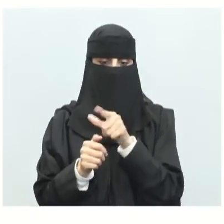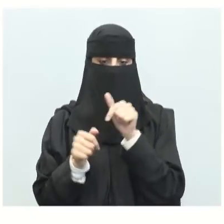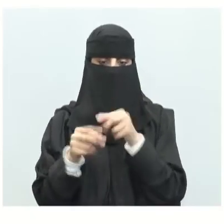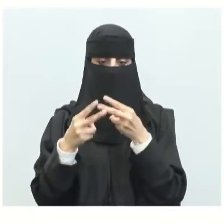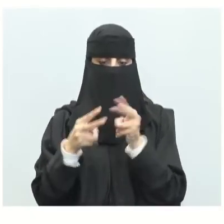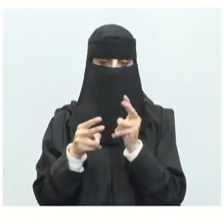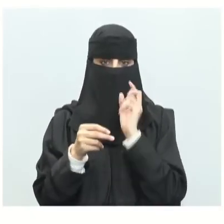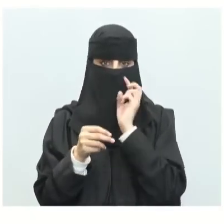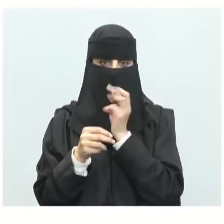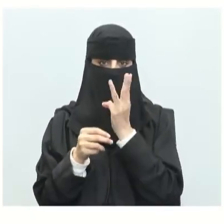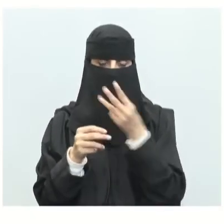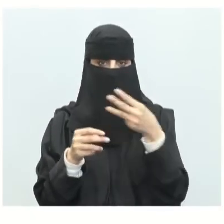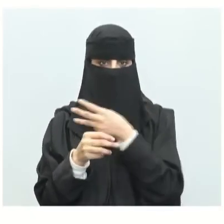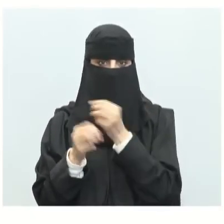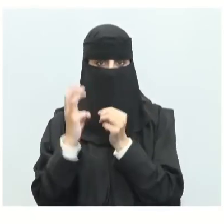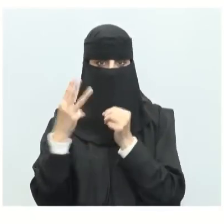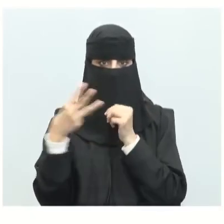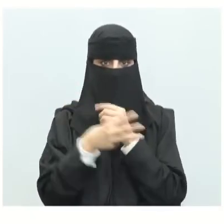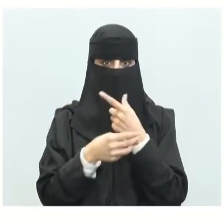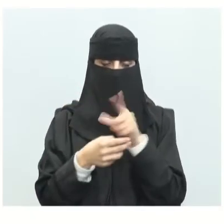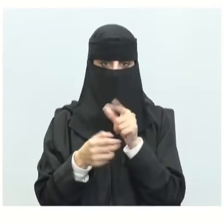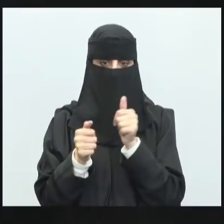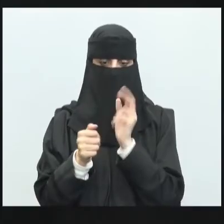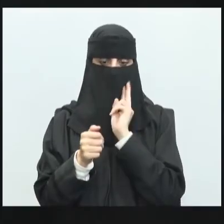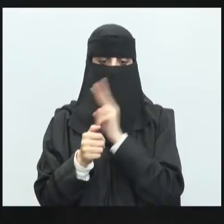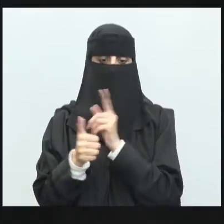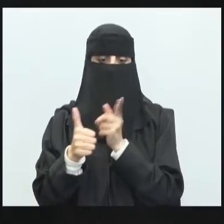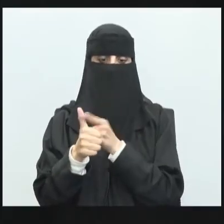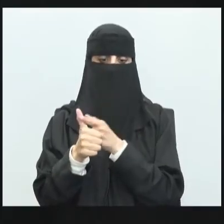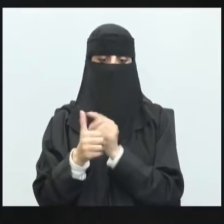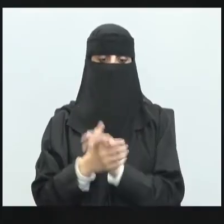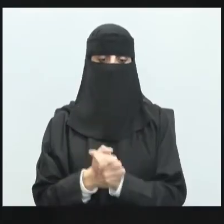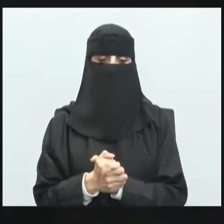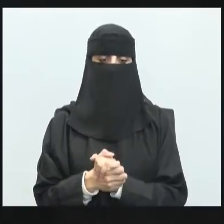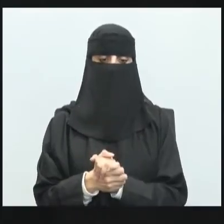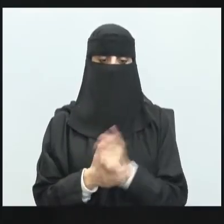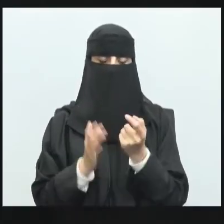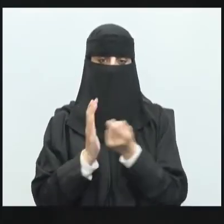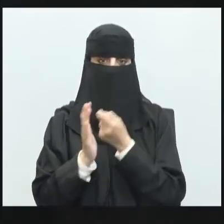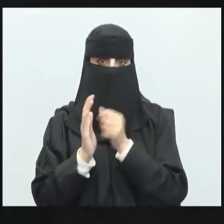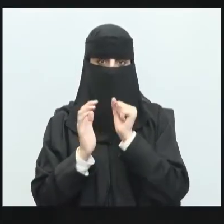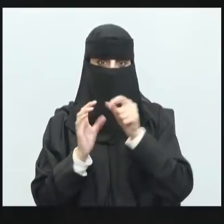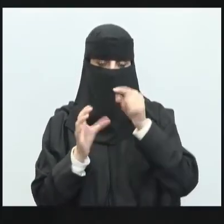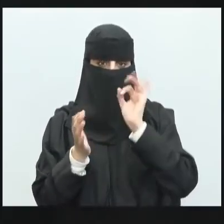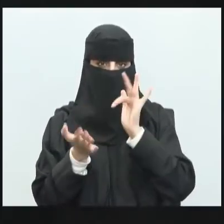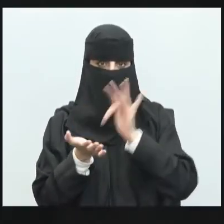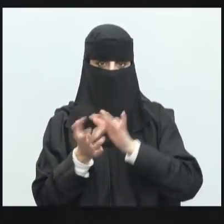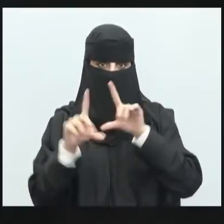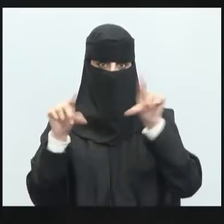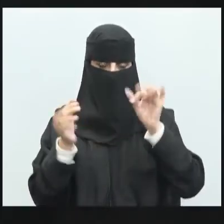الى سته اجزاء اولا نقوم بكتابه عنوان